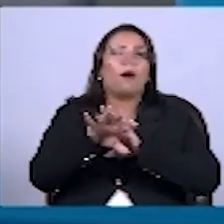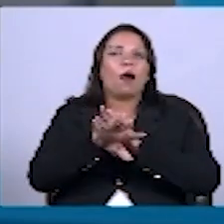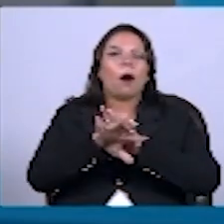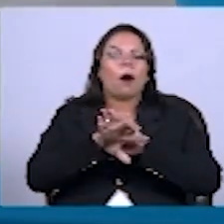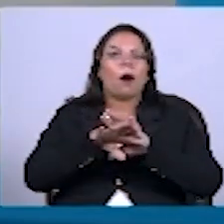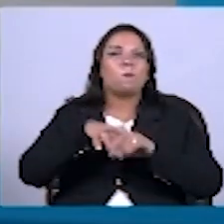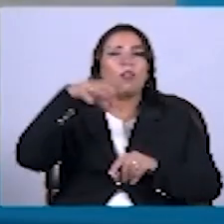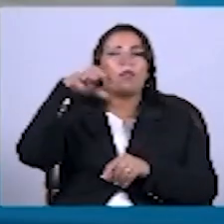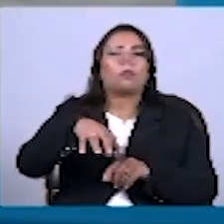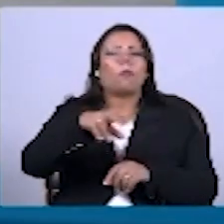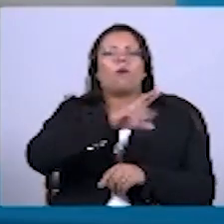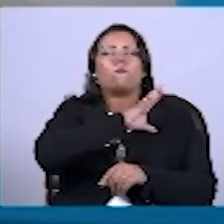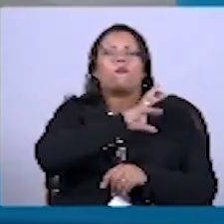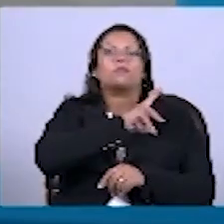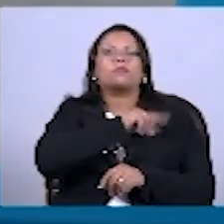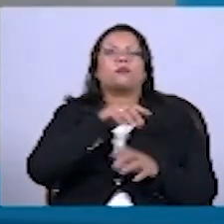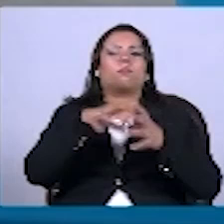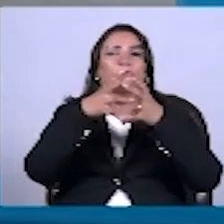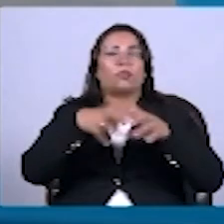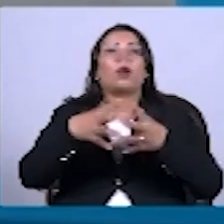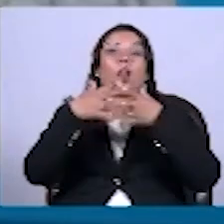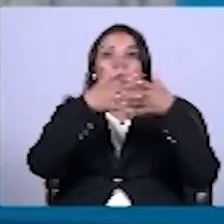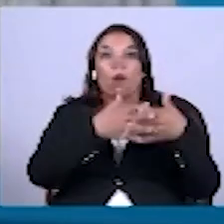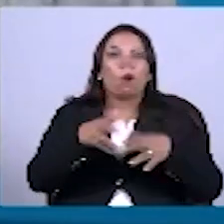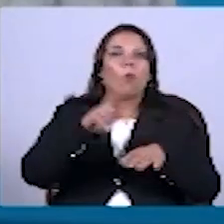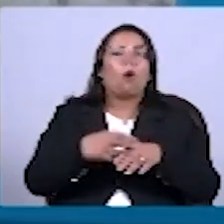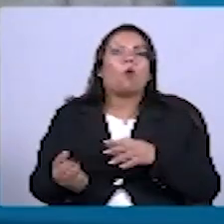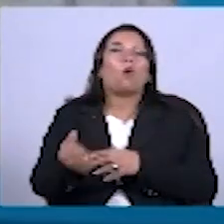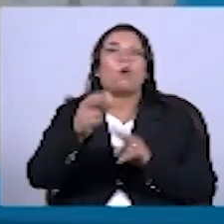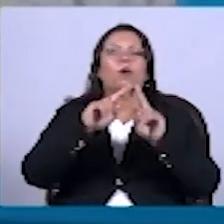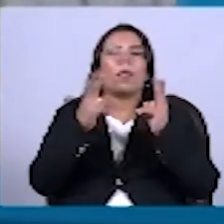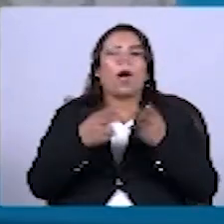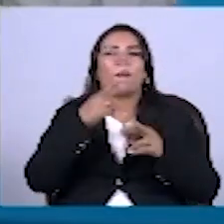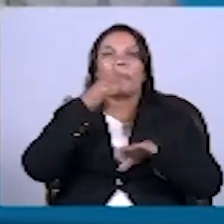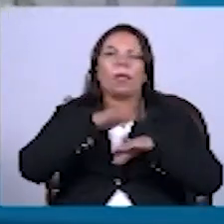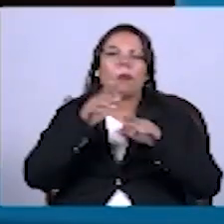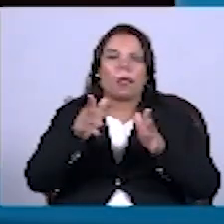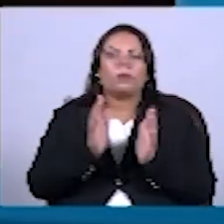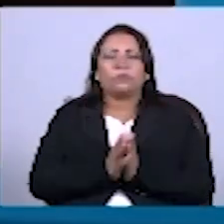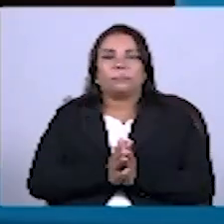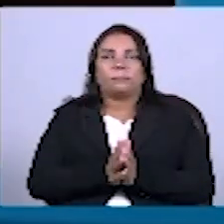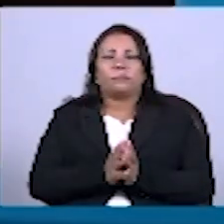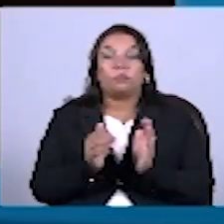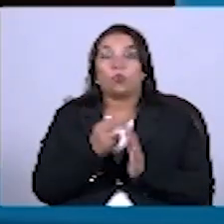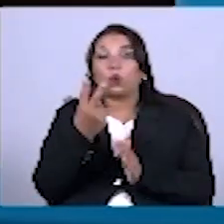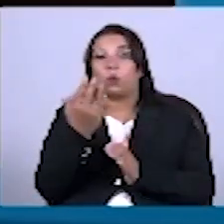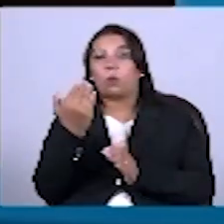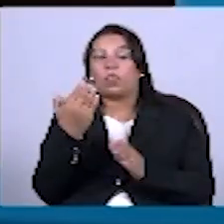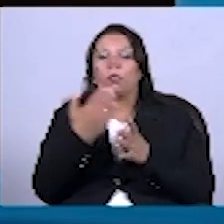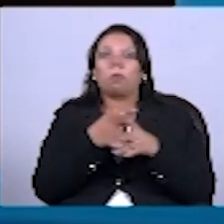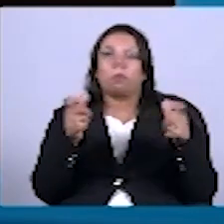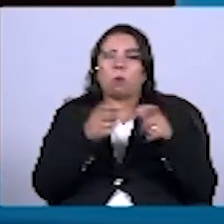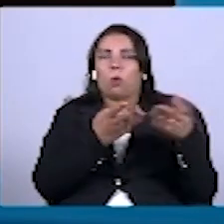الدوله الفلسطينيه او حل الدولتين الولايات المتحده نفسها والقوه الدوليه بتتكلم عنه منذ يومين جه